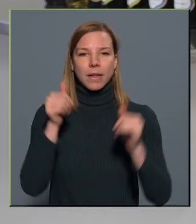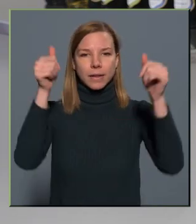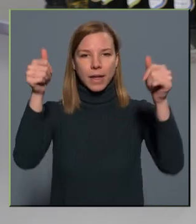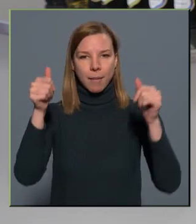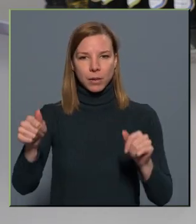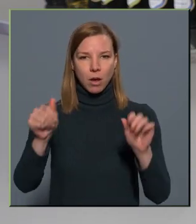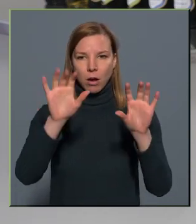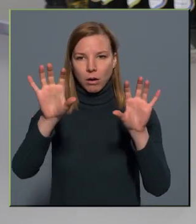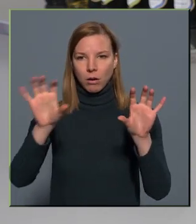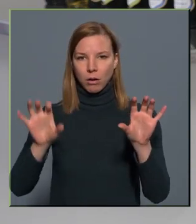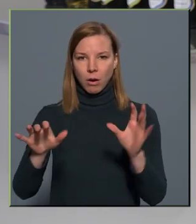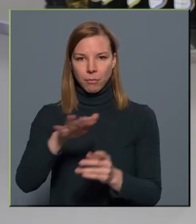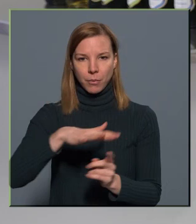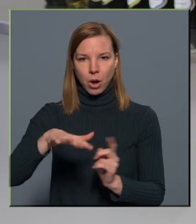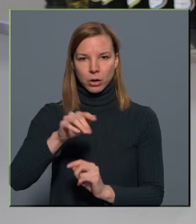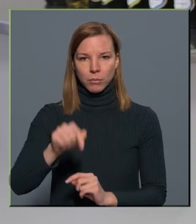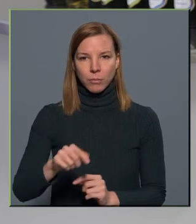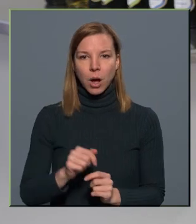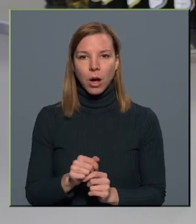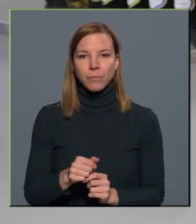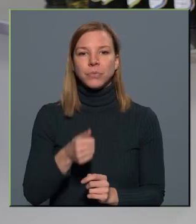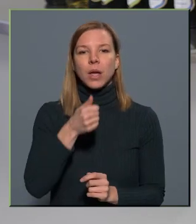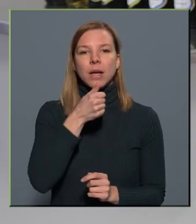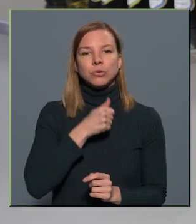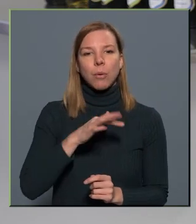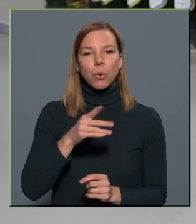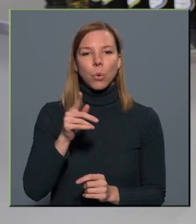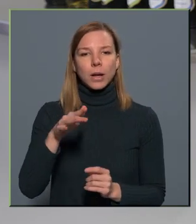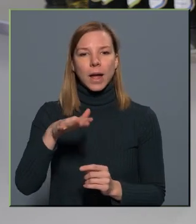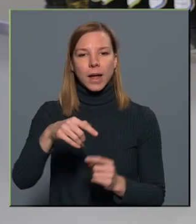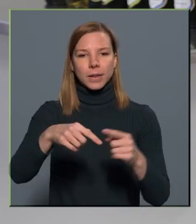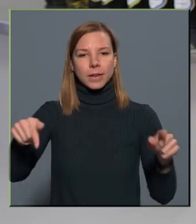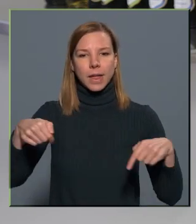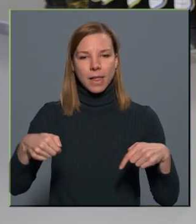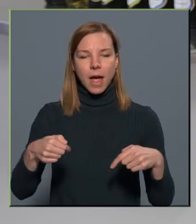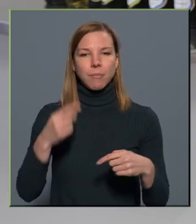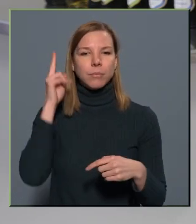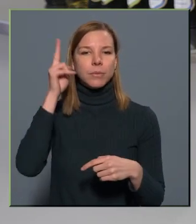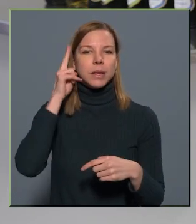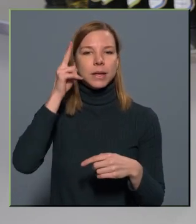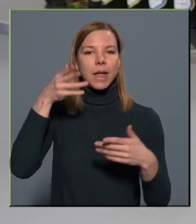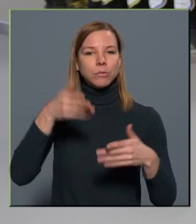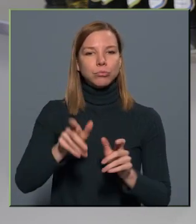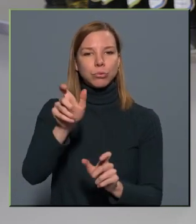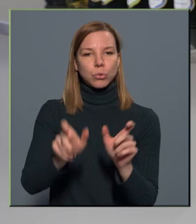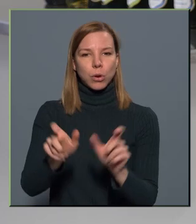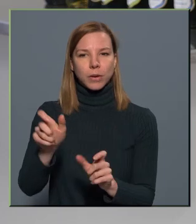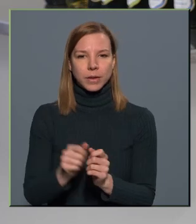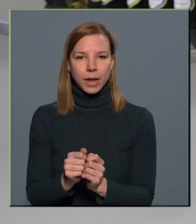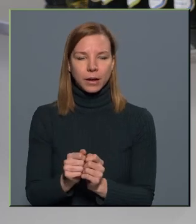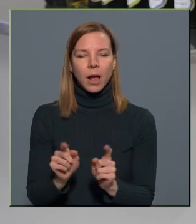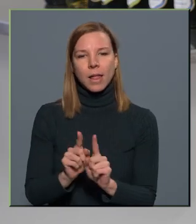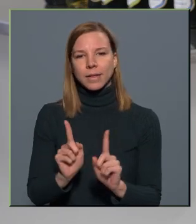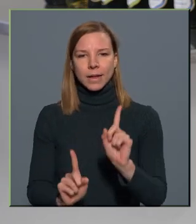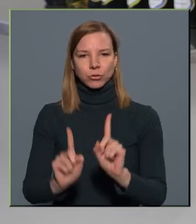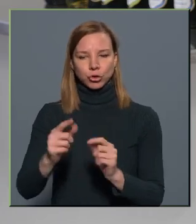parkban, és a Pongrásztelep híres szülötteiről lesznek ezek a táblák. Egy ilyen sétány